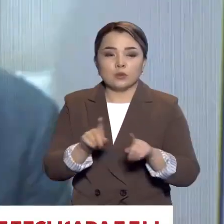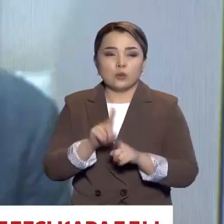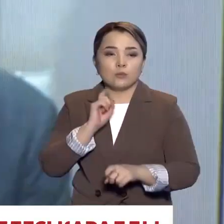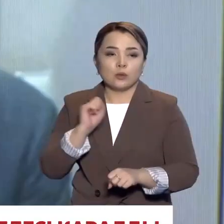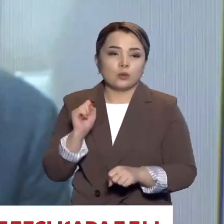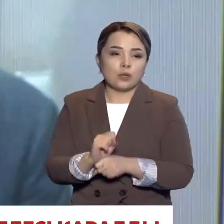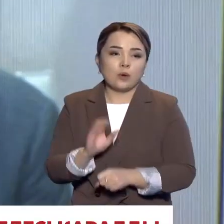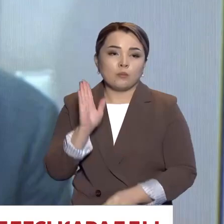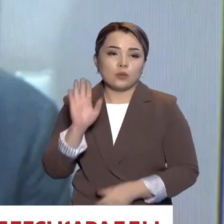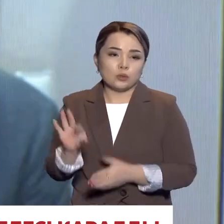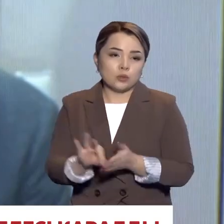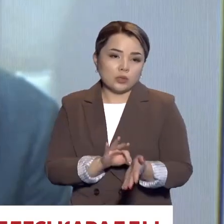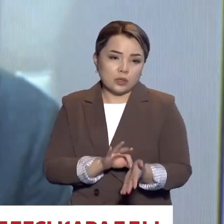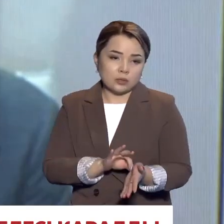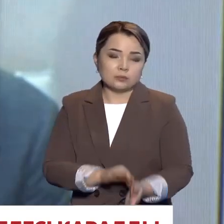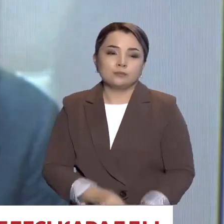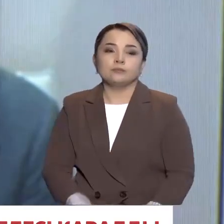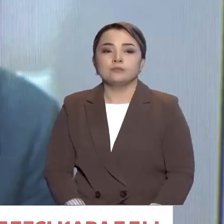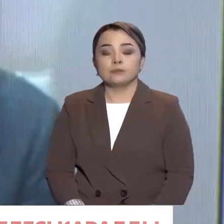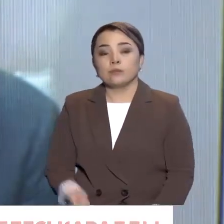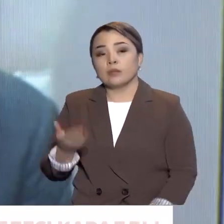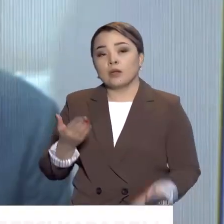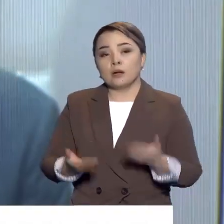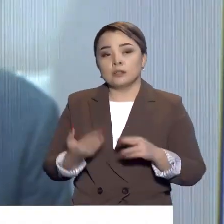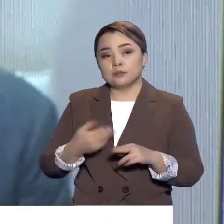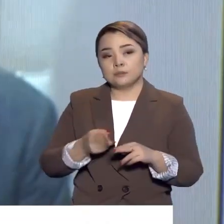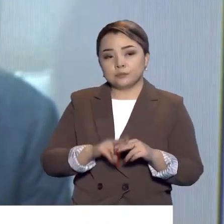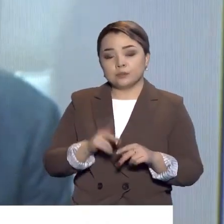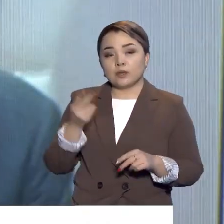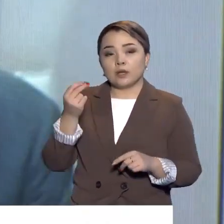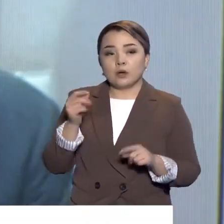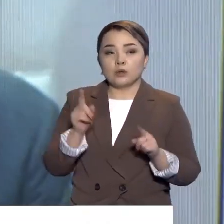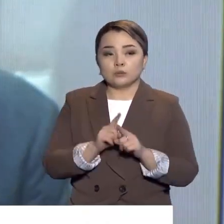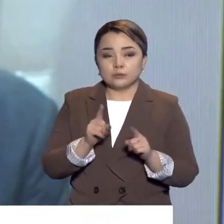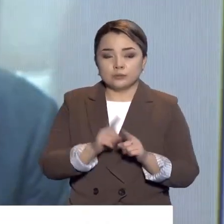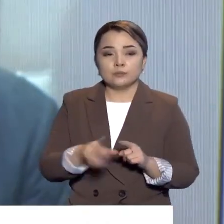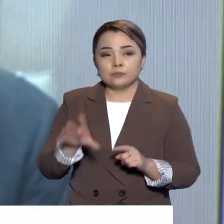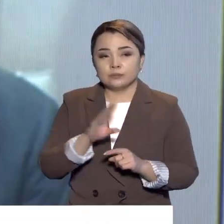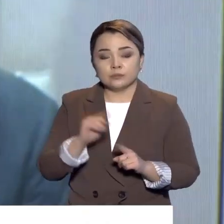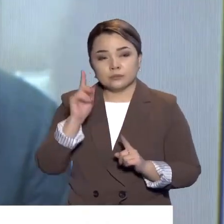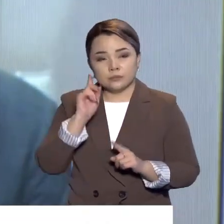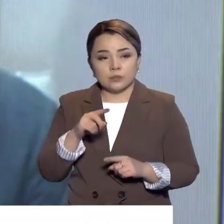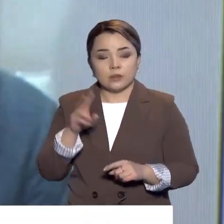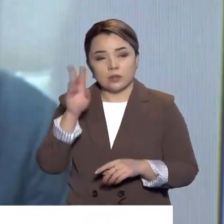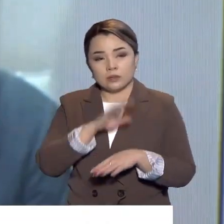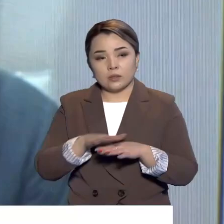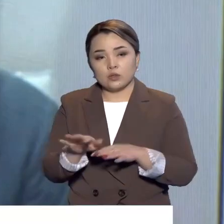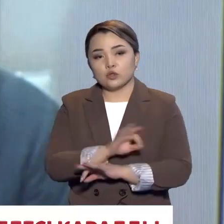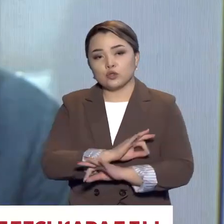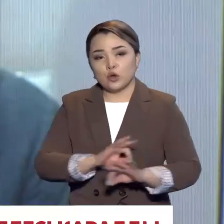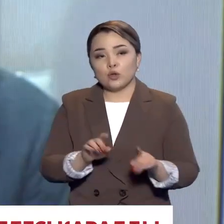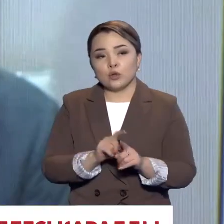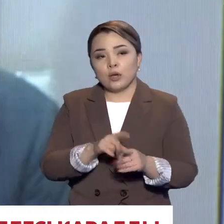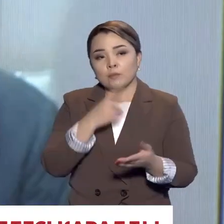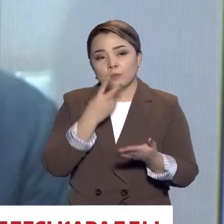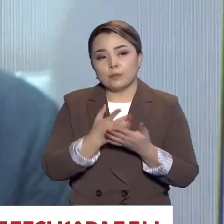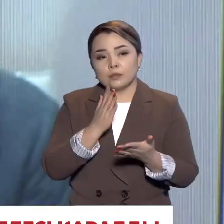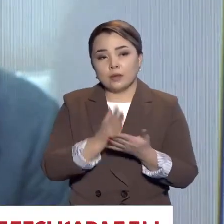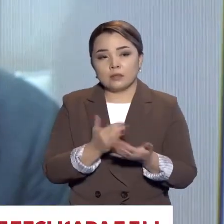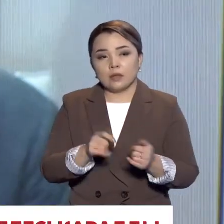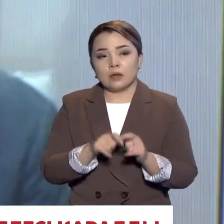тоқтатылады. Қабылданып жатқан шаралар ақшаны жылыстыруға қарсы күрестің ең үздік әлемдік практикасының негізделген